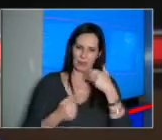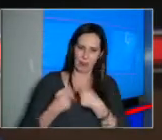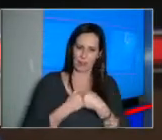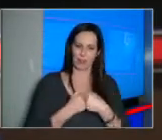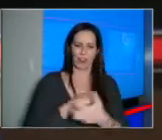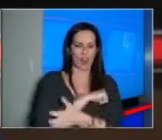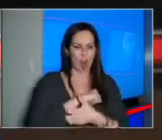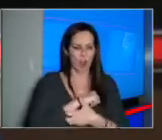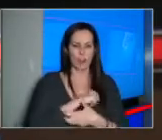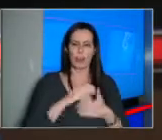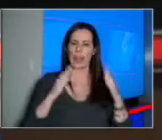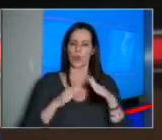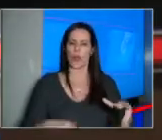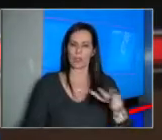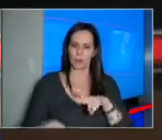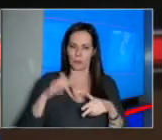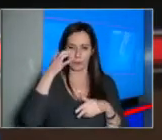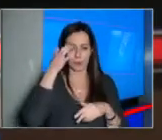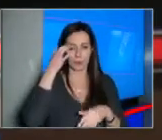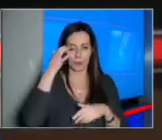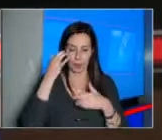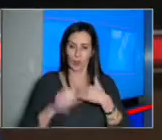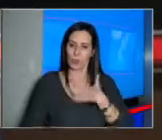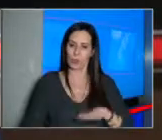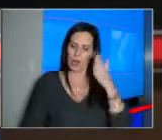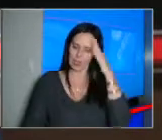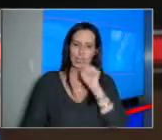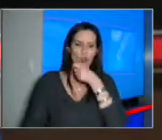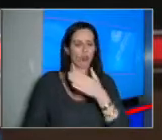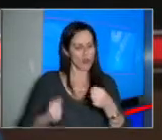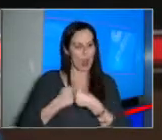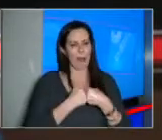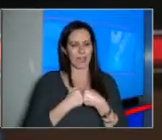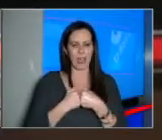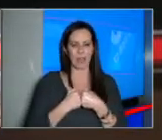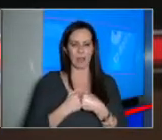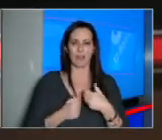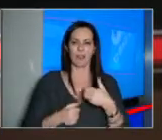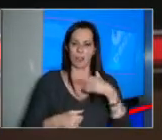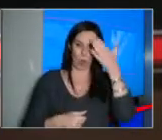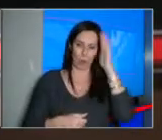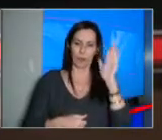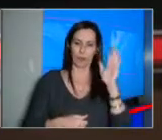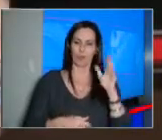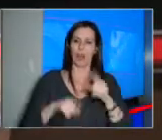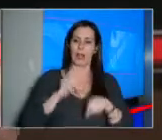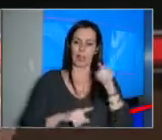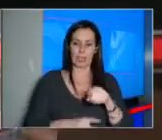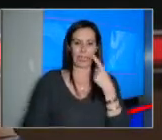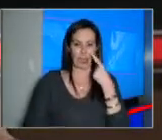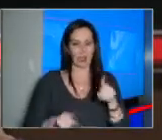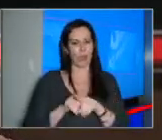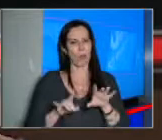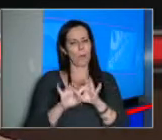של עוני, מאבק הדיור ציבורי, מאבקי דאטה, אני רוצה להכיר את ההיסטוריה של המאבקים האלה, ואני לא מכירה. ולפעמים זה נראה